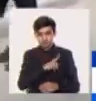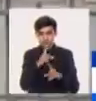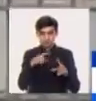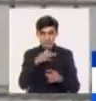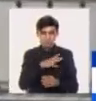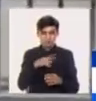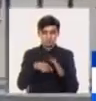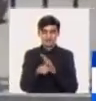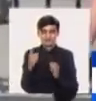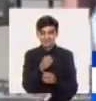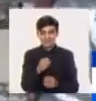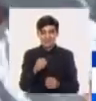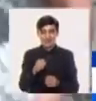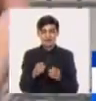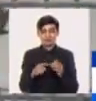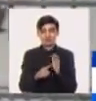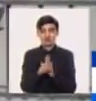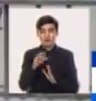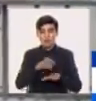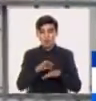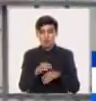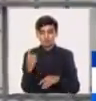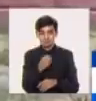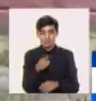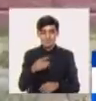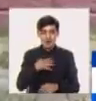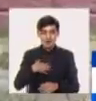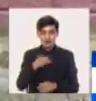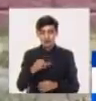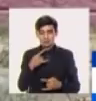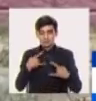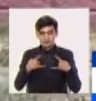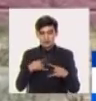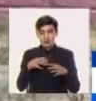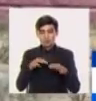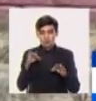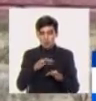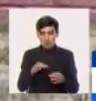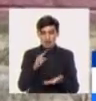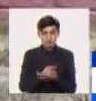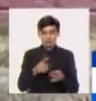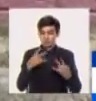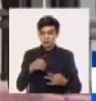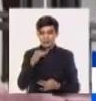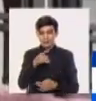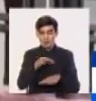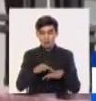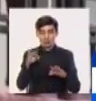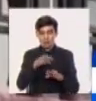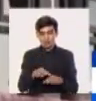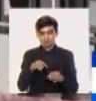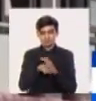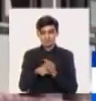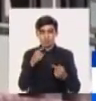қапта маңызды дейді. Яғни ауру жеңіл өтіп, дене қызуы түсе компьютерлік томография жасатудың да қажеті жоқ екен. Бұл сырқаттың ағзасы